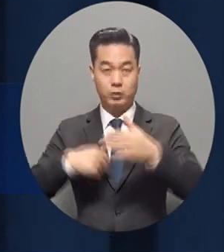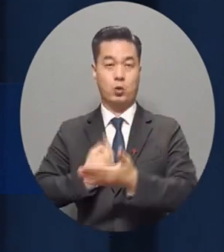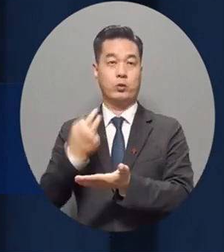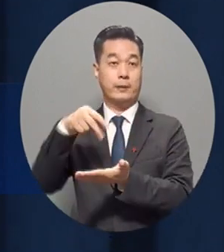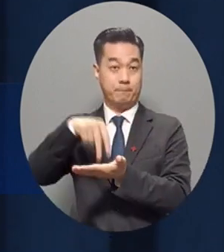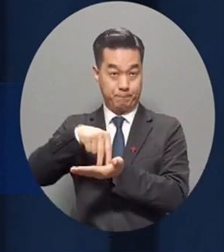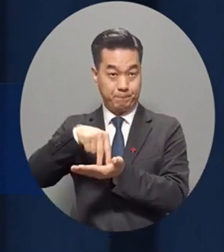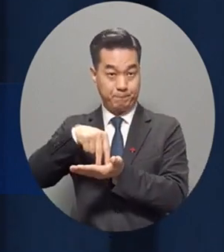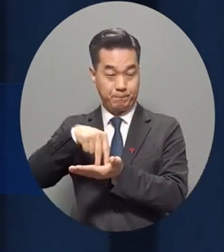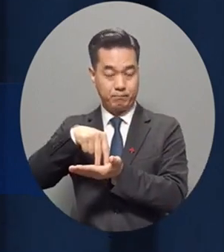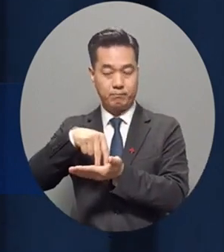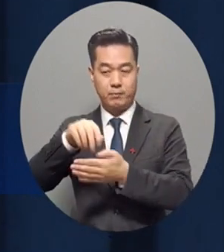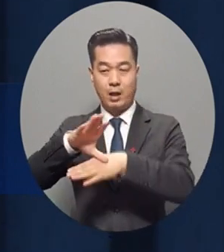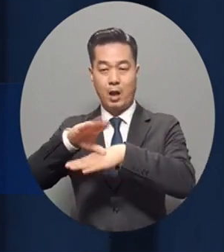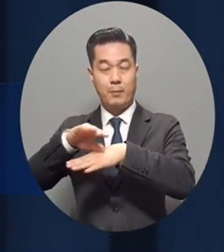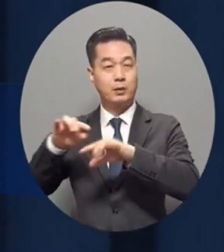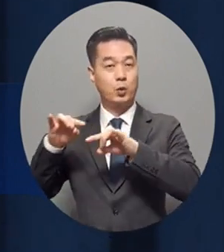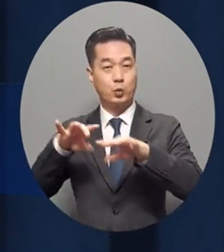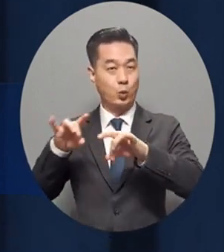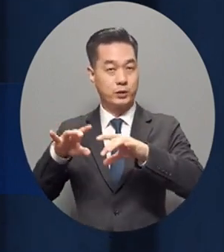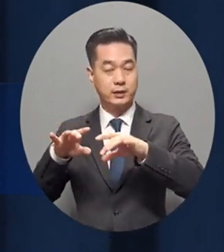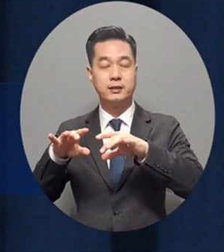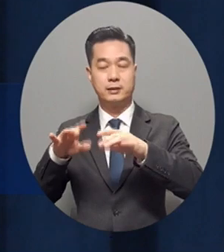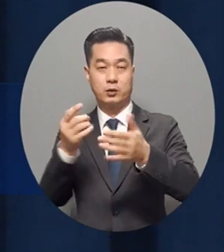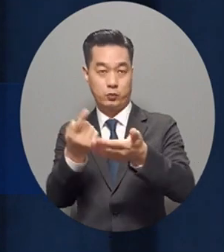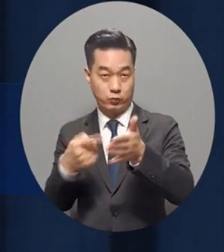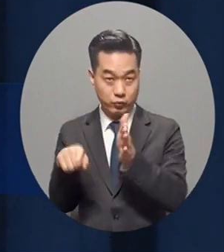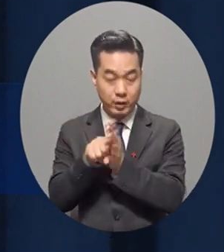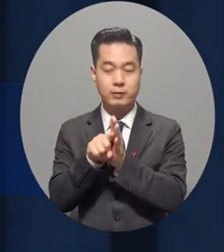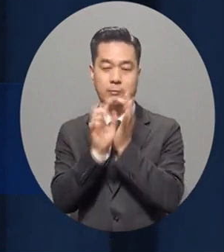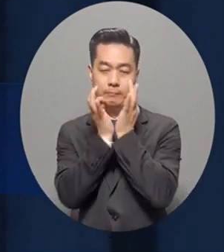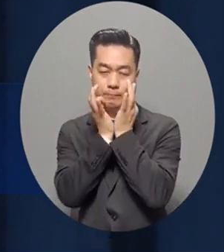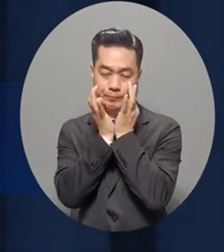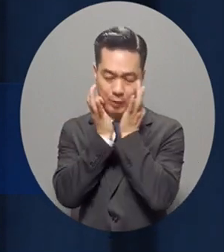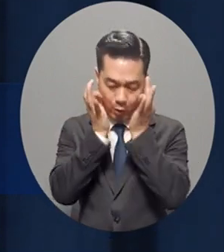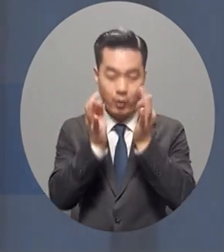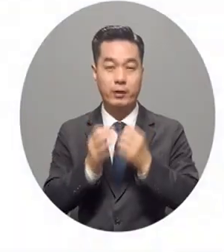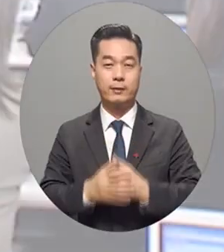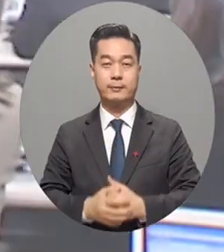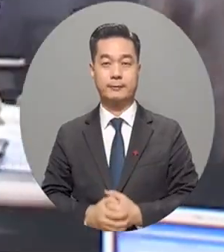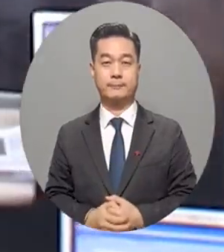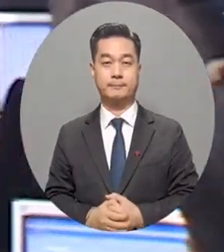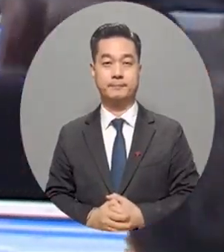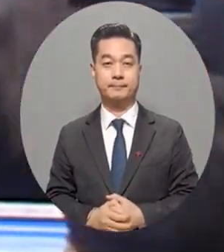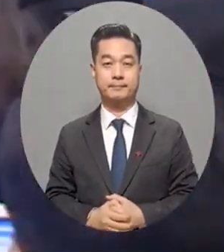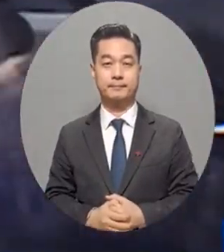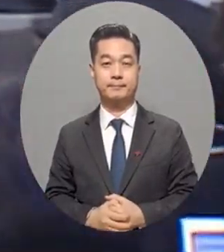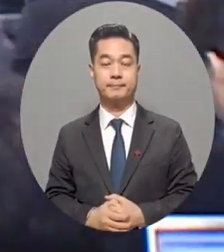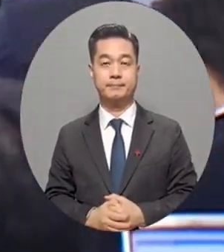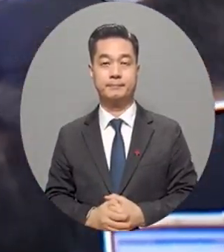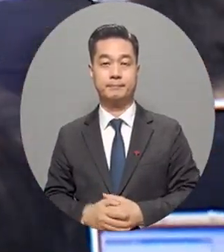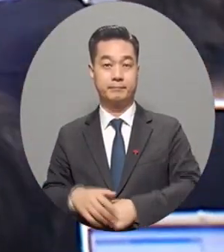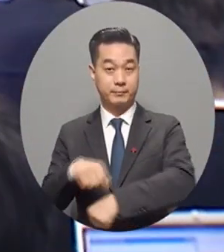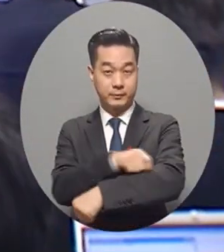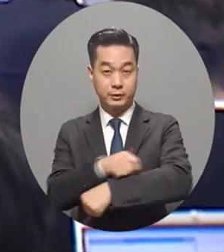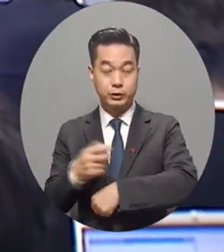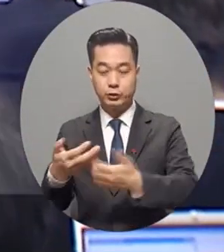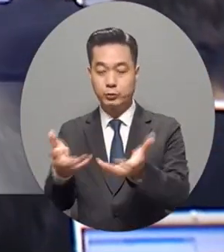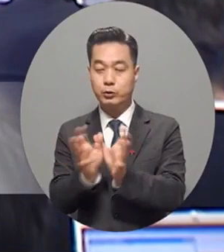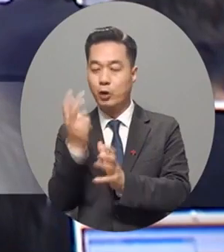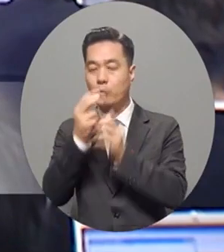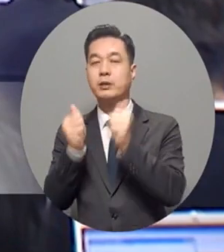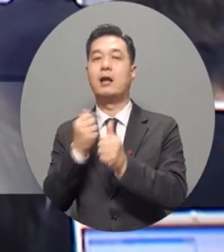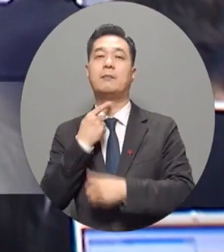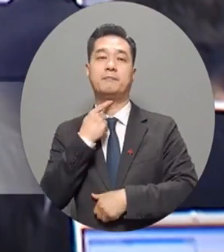독립적인 방송통신이 되도록 최선을 다해서. 특수통 검사 출신인 김